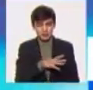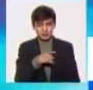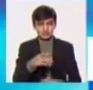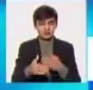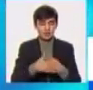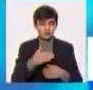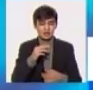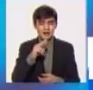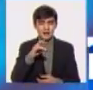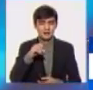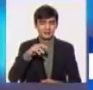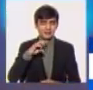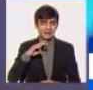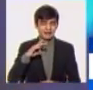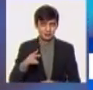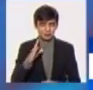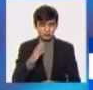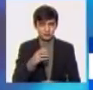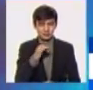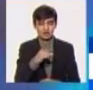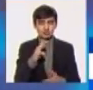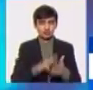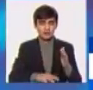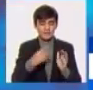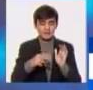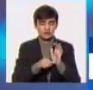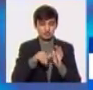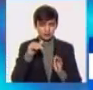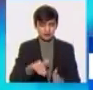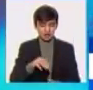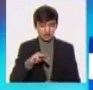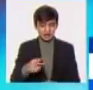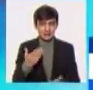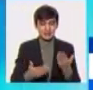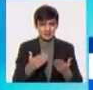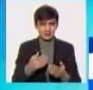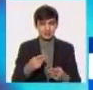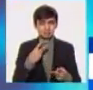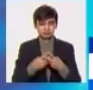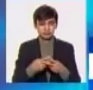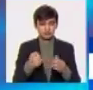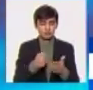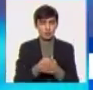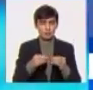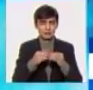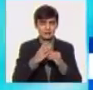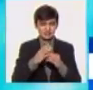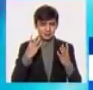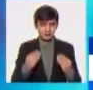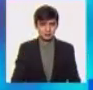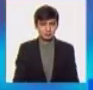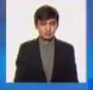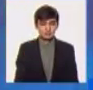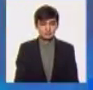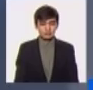нарушение карантина. Это штраф 26 тысяч тенге, либо арест до 15 суток.